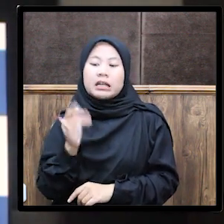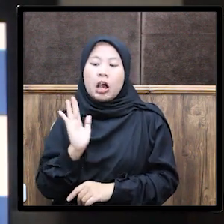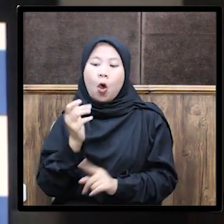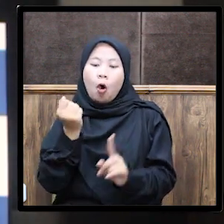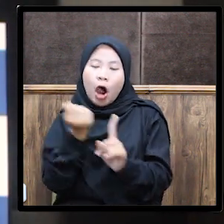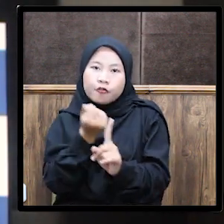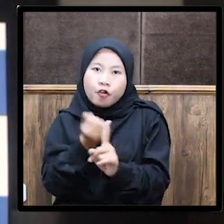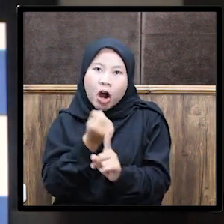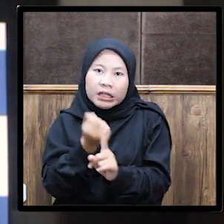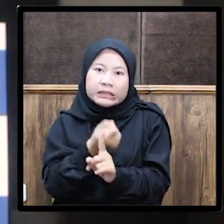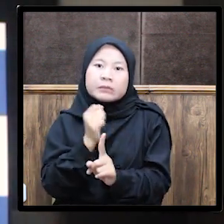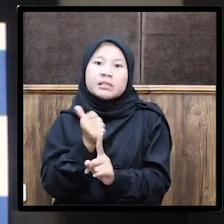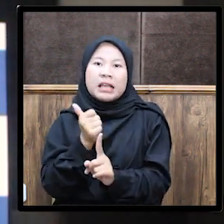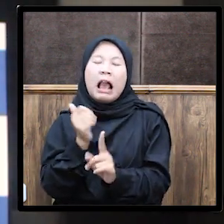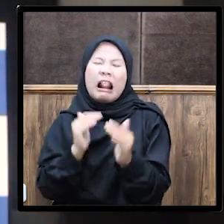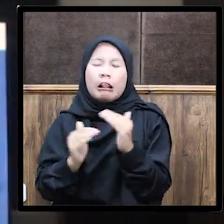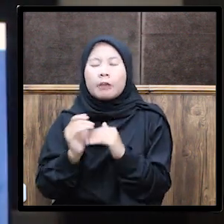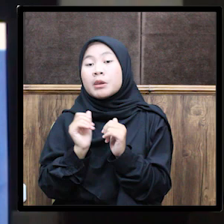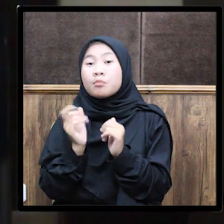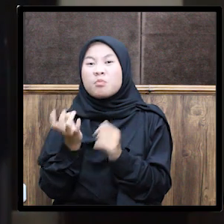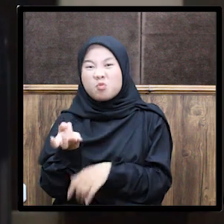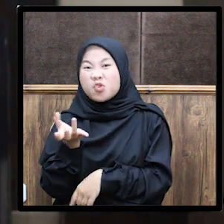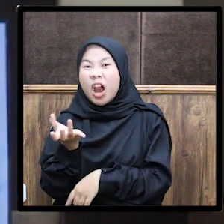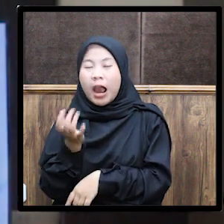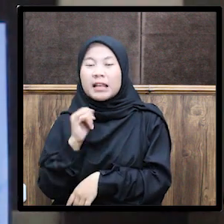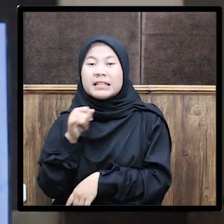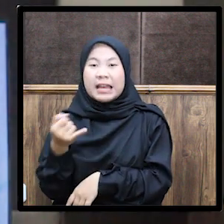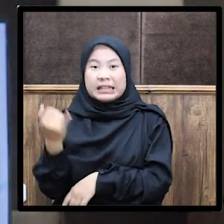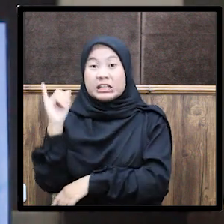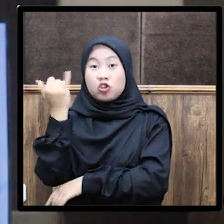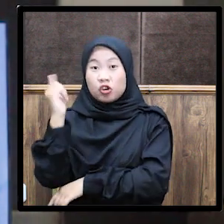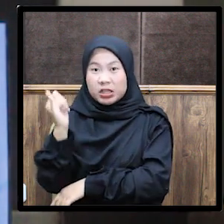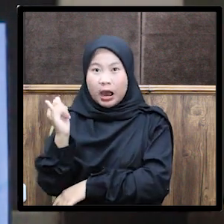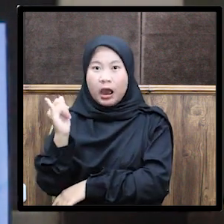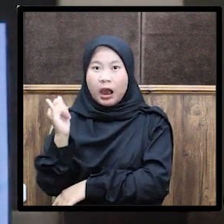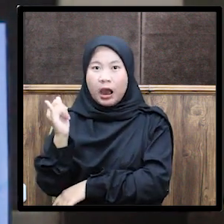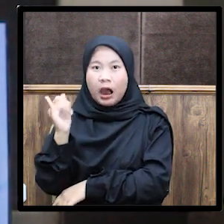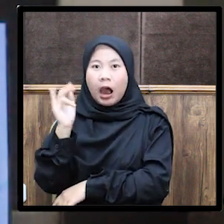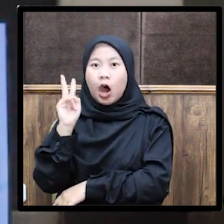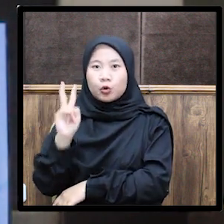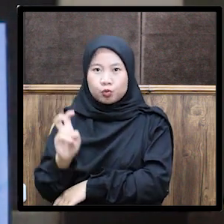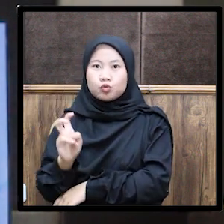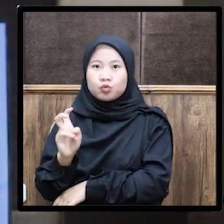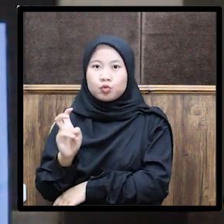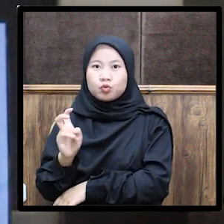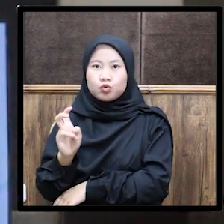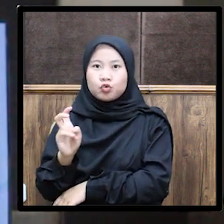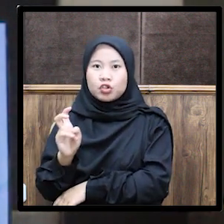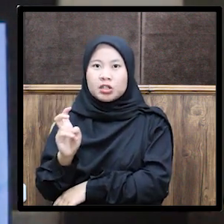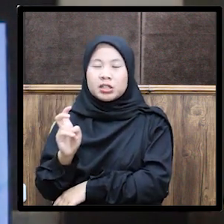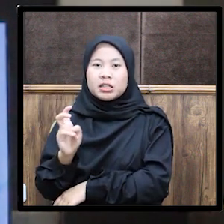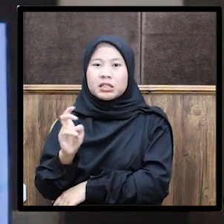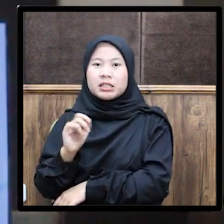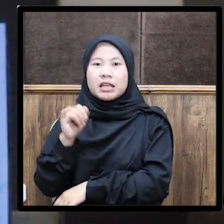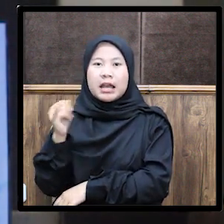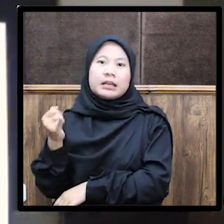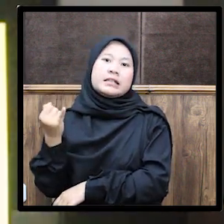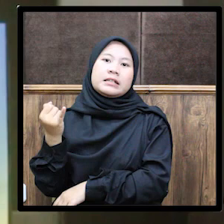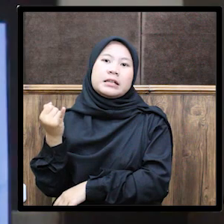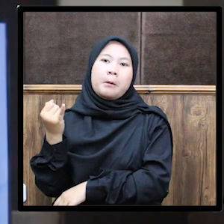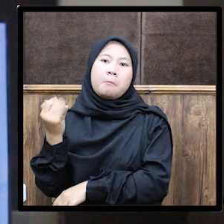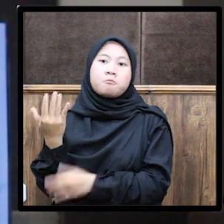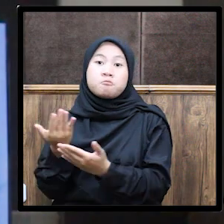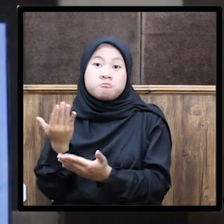ya. Itu yang kemudian kita harus pastikan betul DIY harus menjadi apa ya, leading tuh untuk bicara